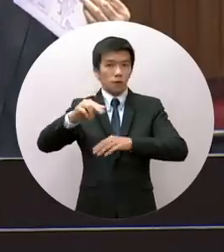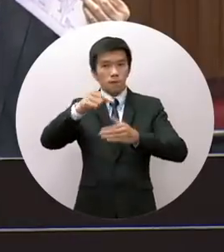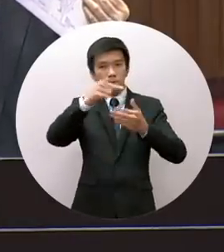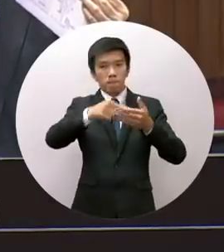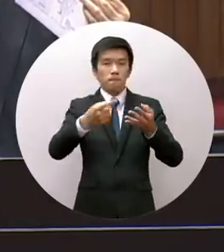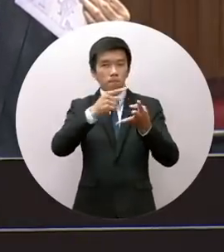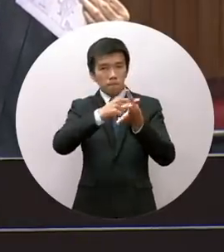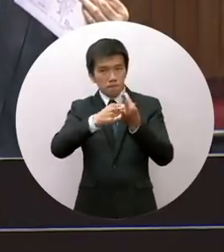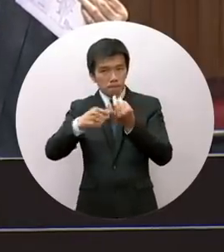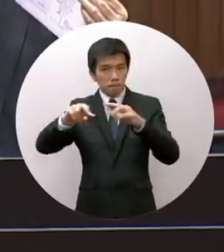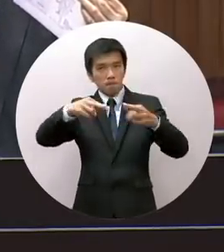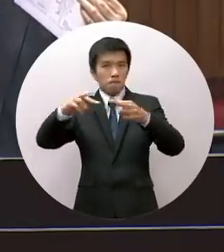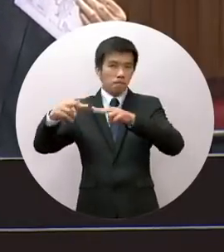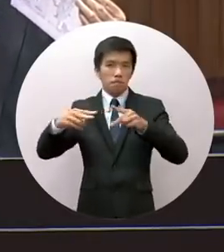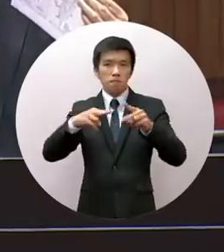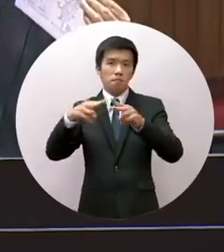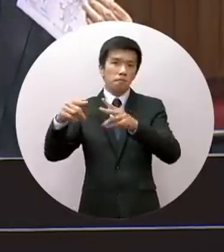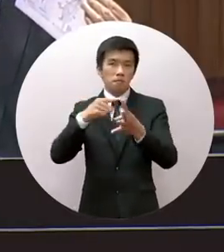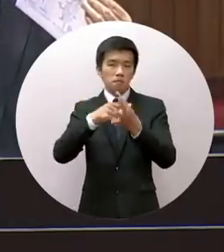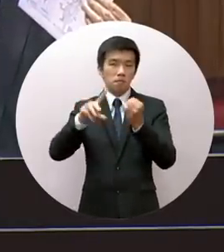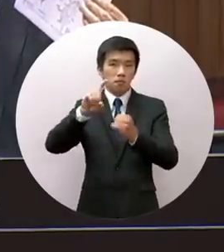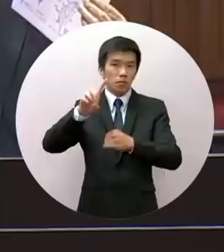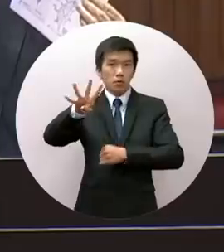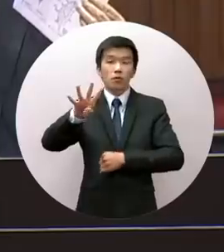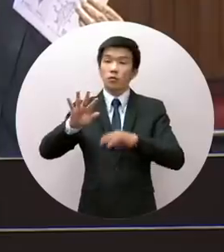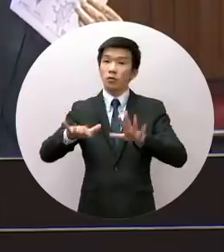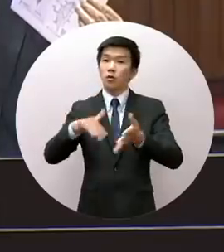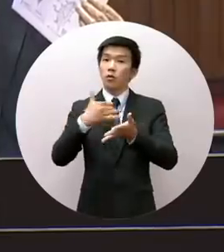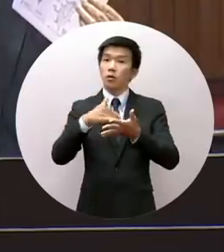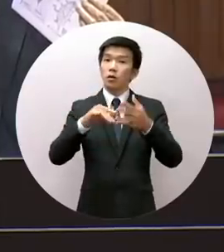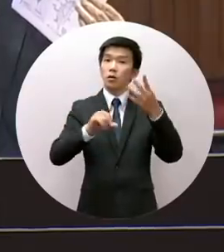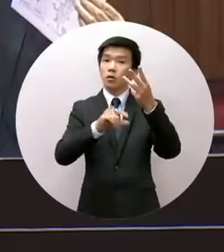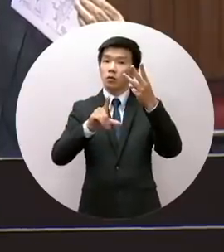个3月2号、3月3号正好是第你50天的尾巴，